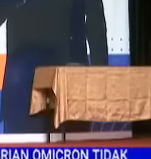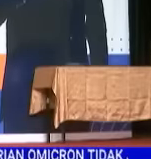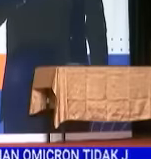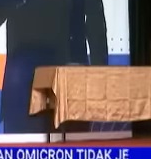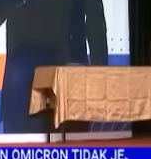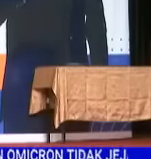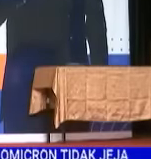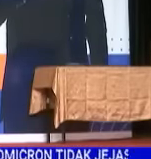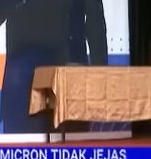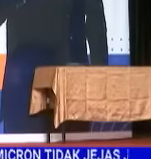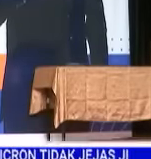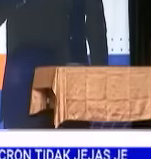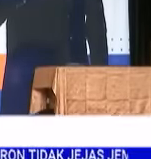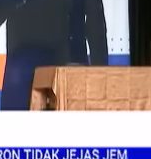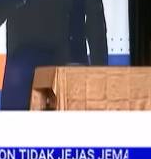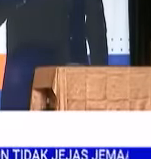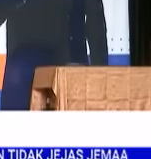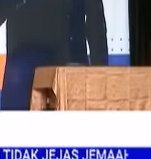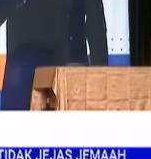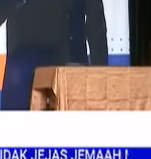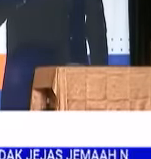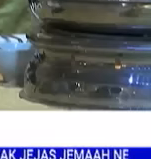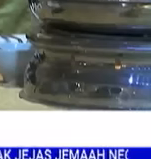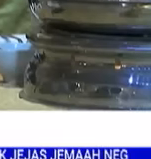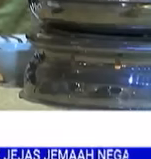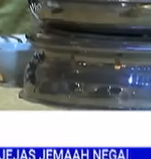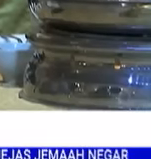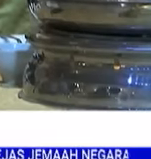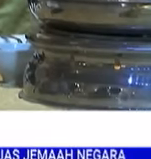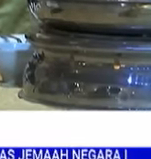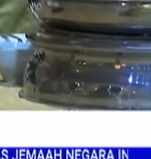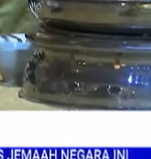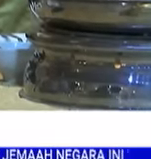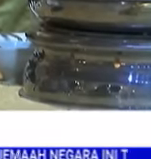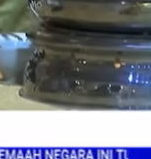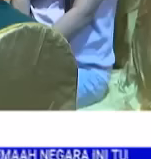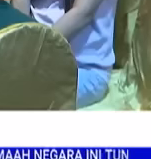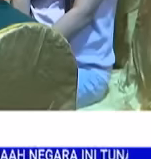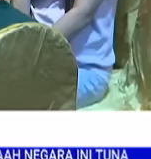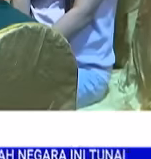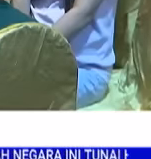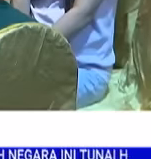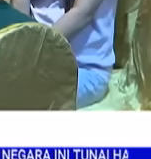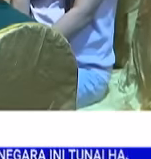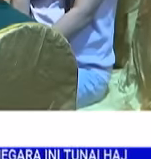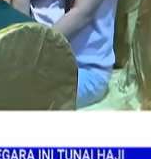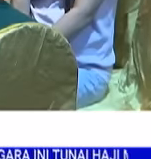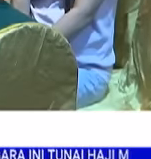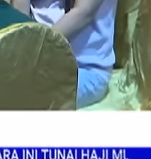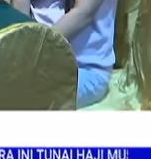beeku peruntukan R3 juta bantu pendidikan anak-anak wilayah Persekutuan